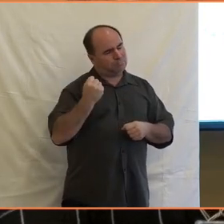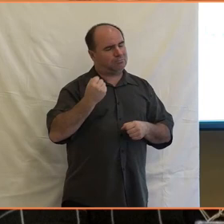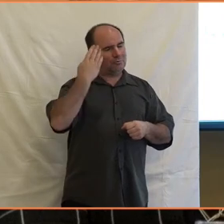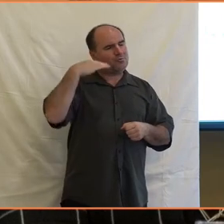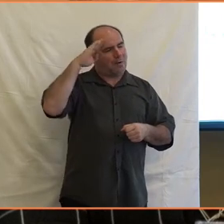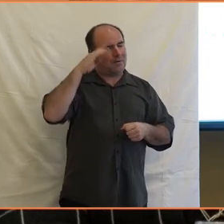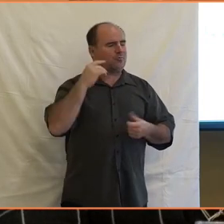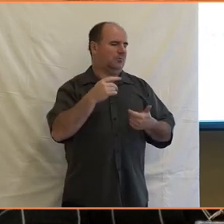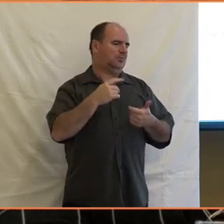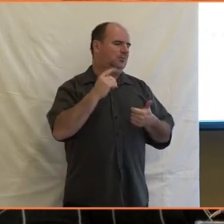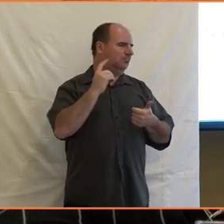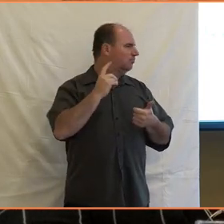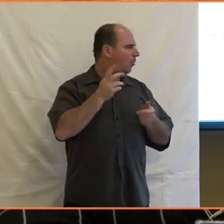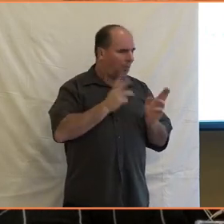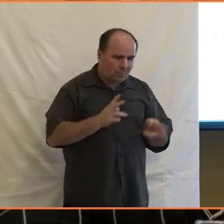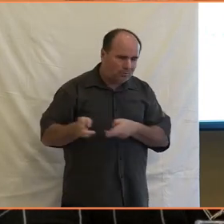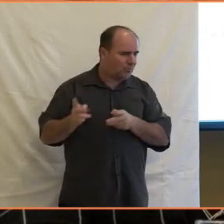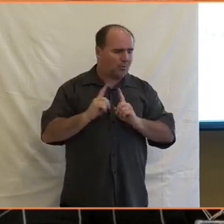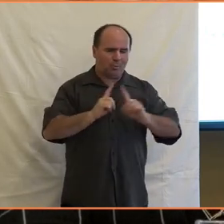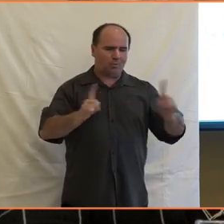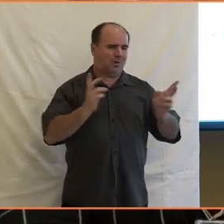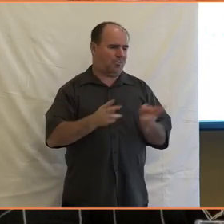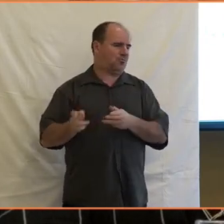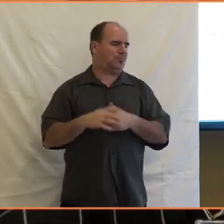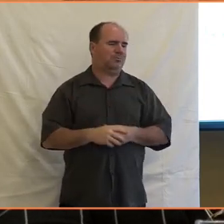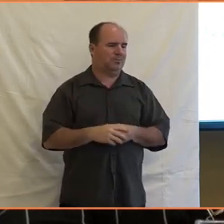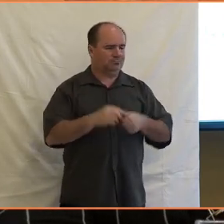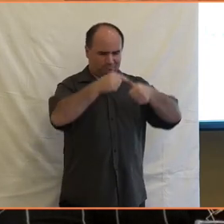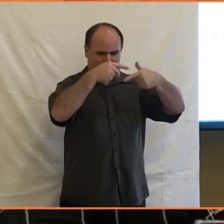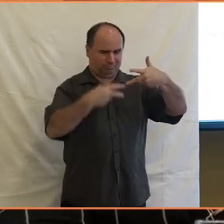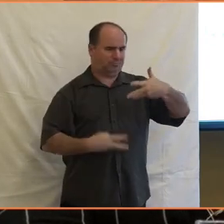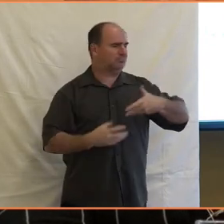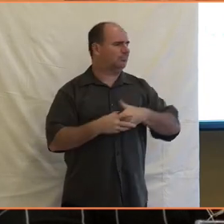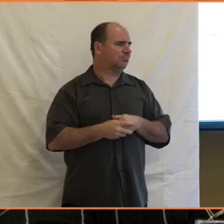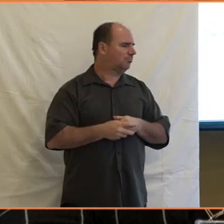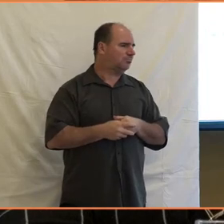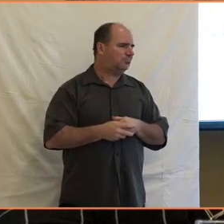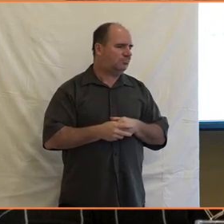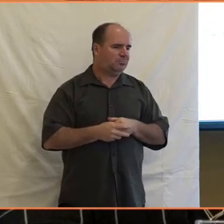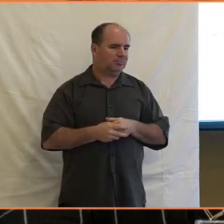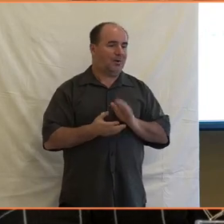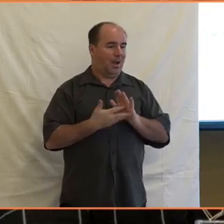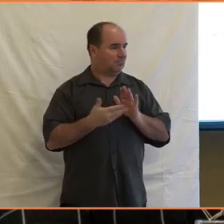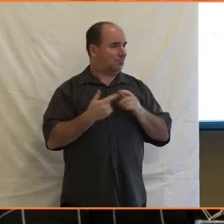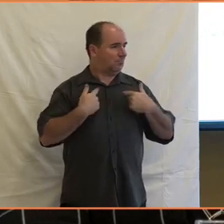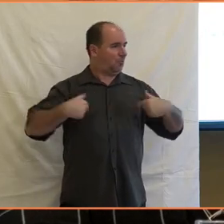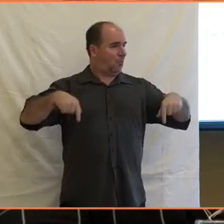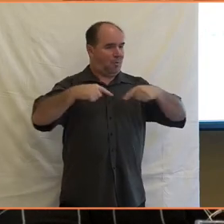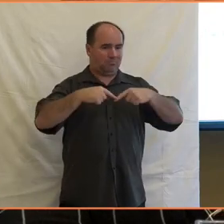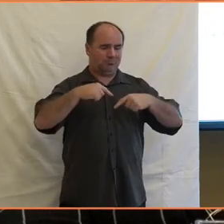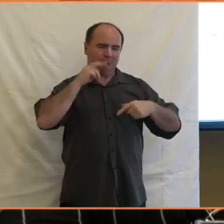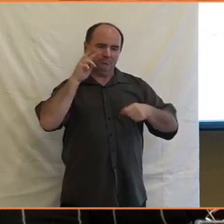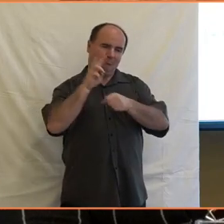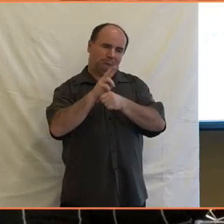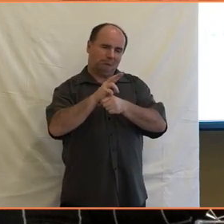kompetencí je celá řada, jsou tam různé klasifikace těch dovedností. A pro nás je důležité vlastně, jak velká část